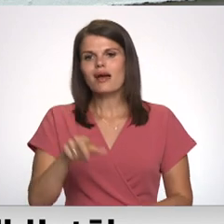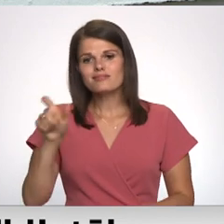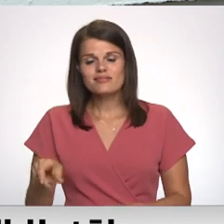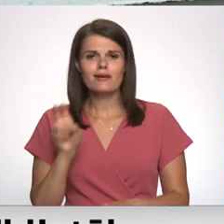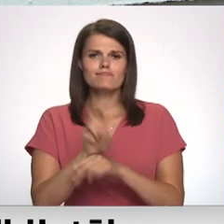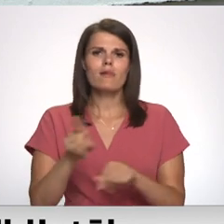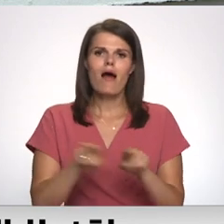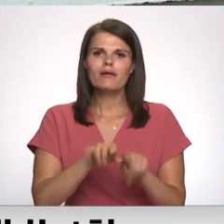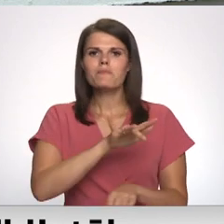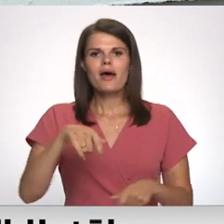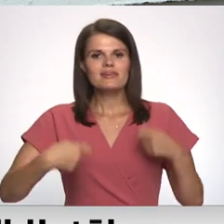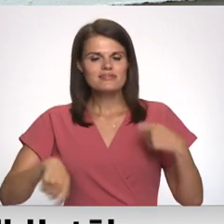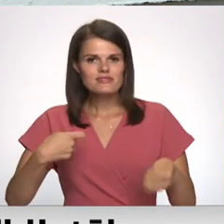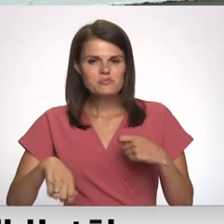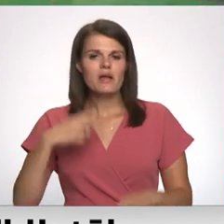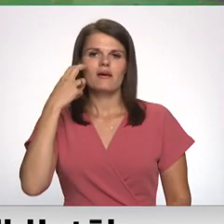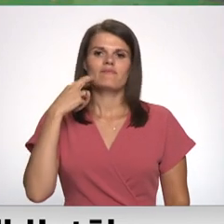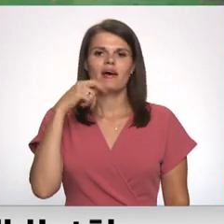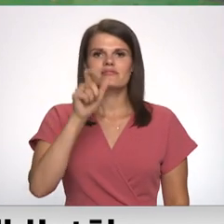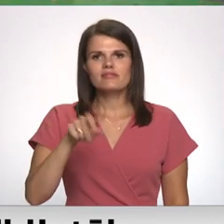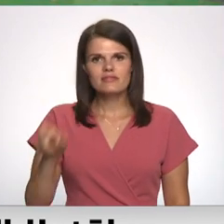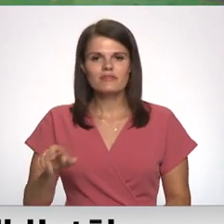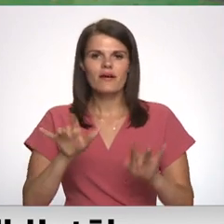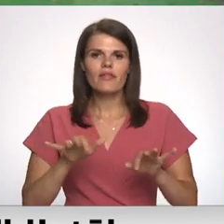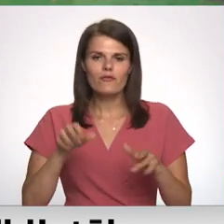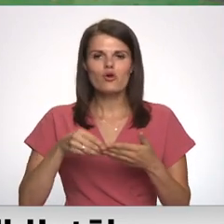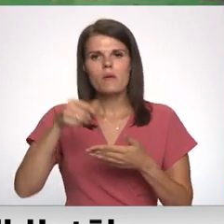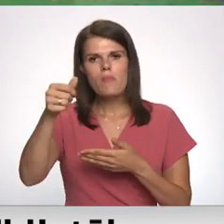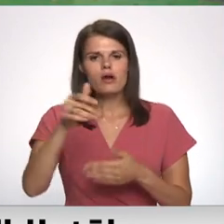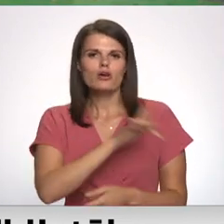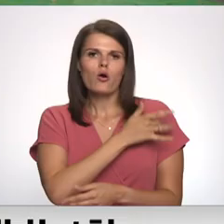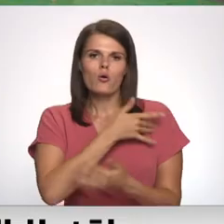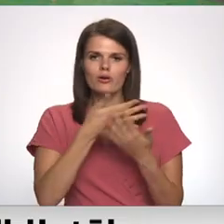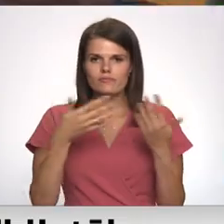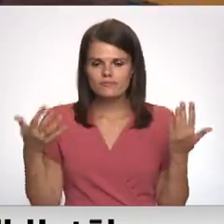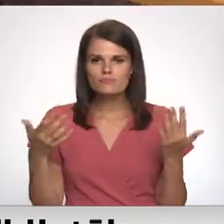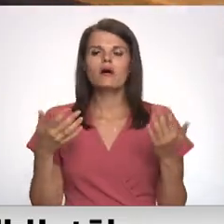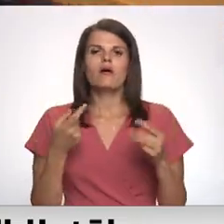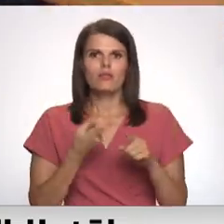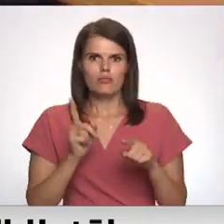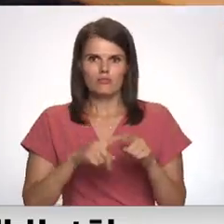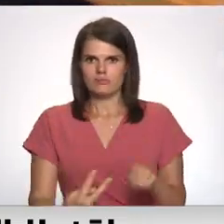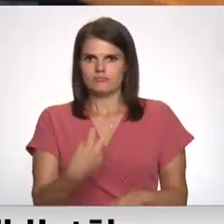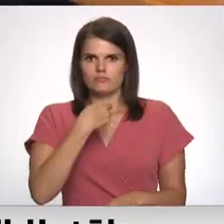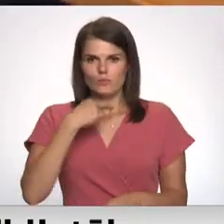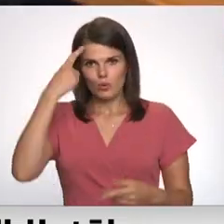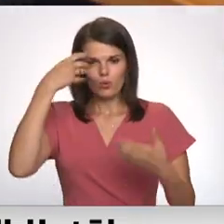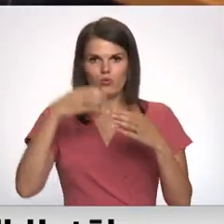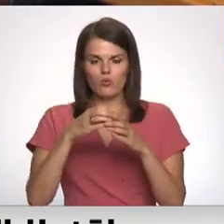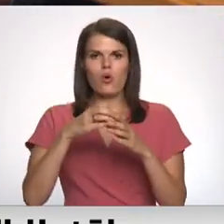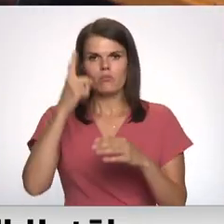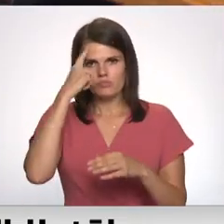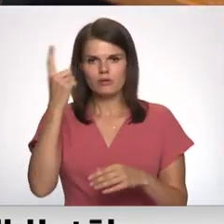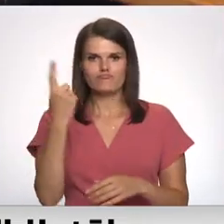spēlēties bērni, vecāku gadagājumu ļaudis datorā samaksāt rēķinus. Tāpēc negaidīti bijis no domas saņemtā ziņa septembrī